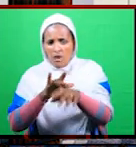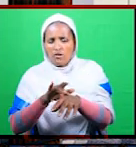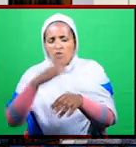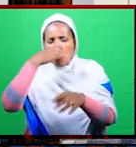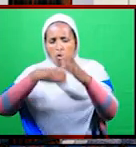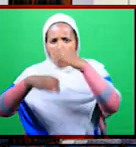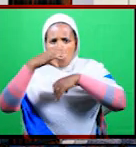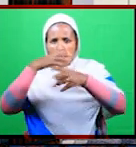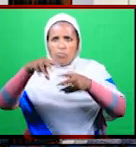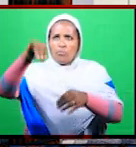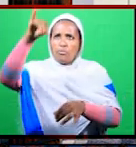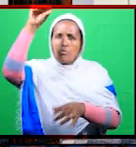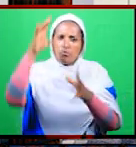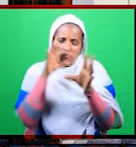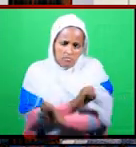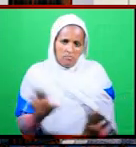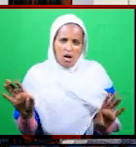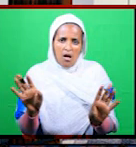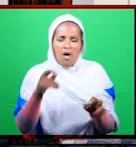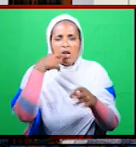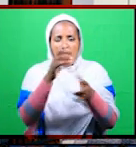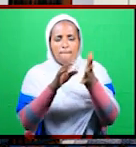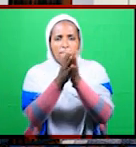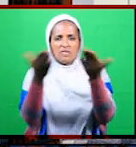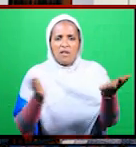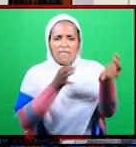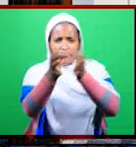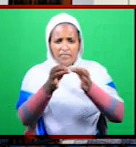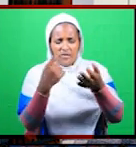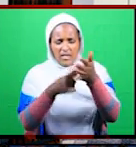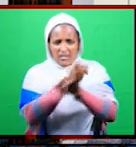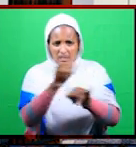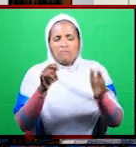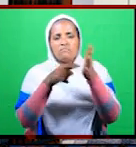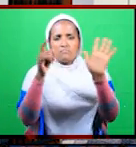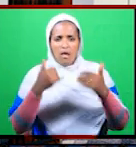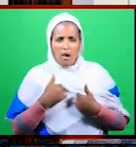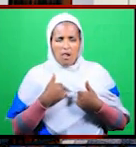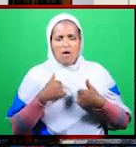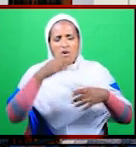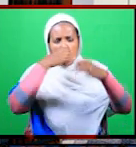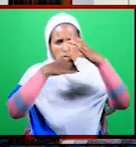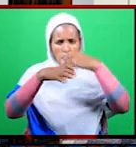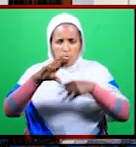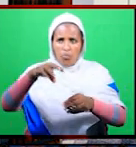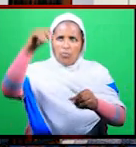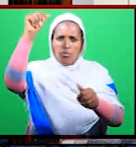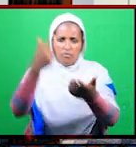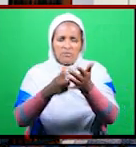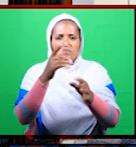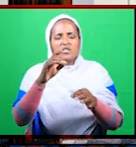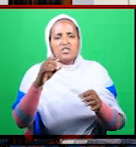በሌላ ቦታ ላይ ደግሞ እንደ እንፋሎት ይተናል ብሎ ይገልጸዋል። መጽሐፍ ሐዋርያት እየተቀባበሉ እንዲህ አድርገው ገልጸውታል። እንደ እንፋሎት